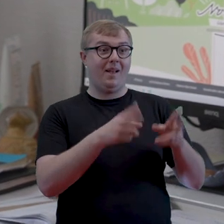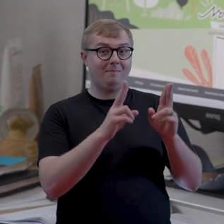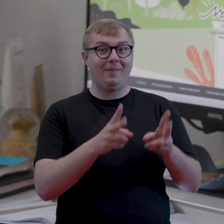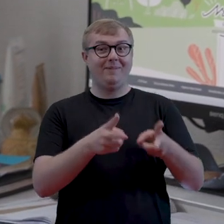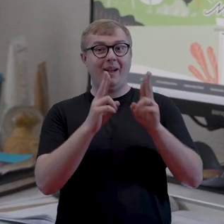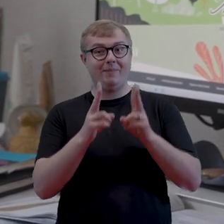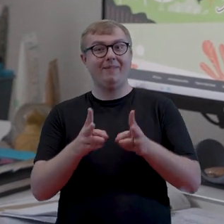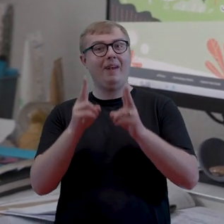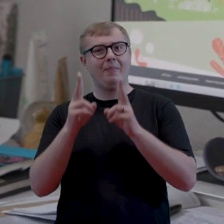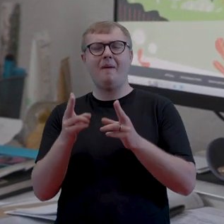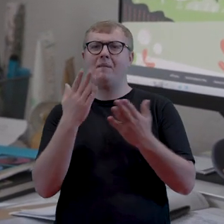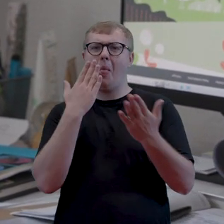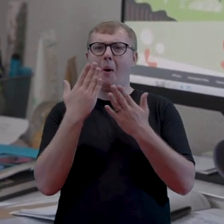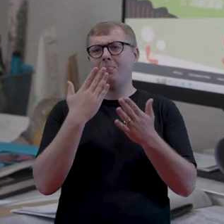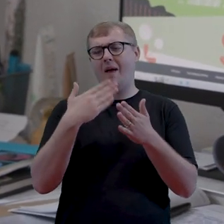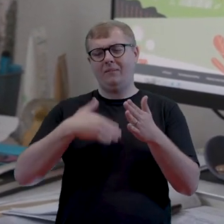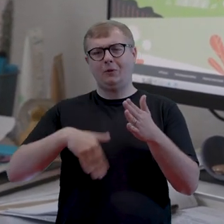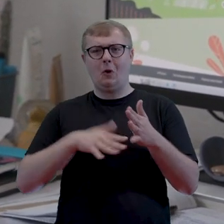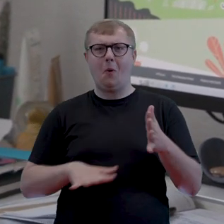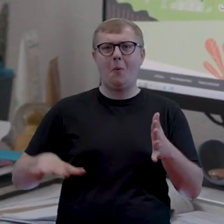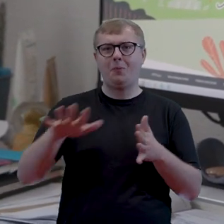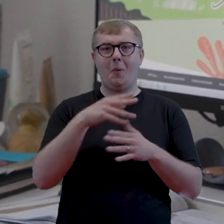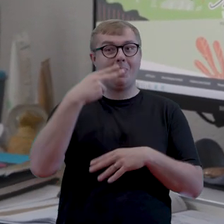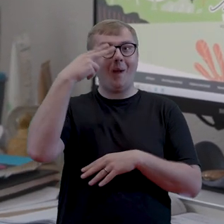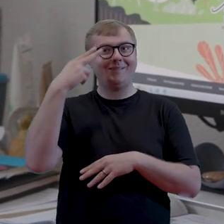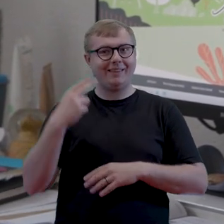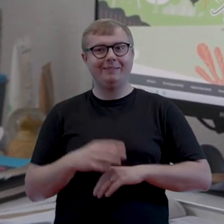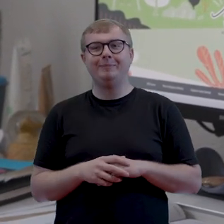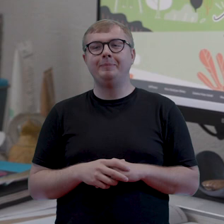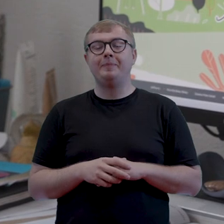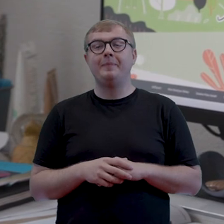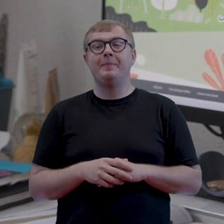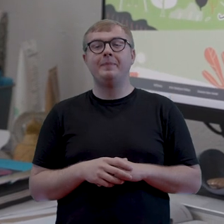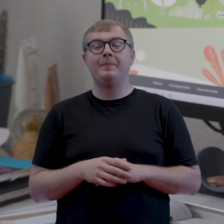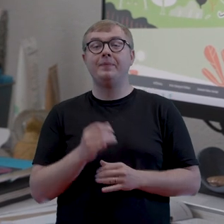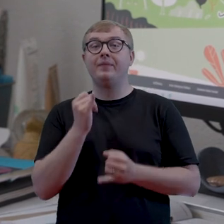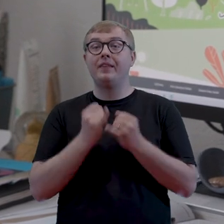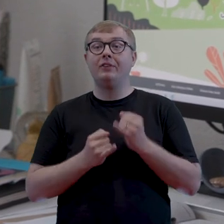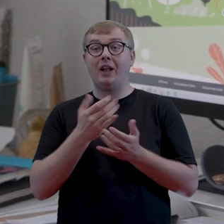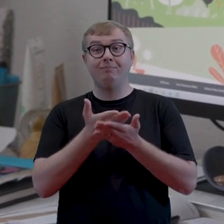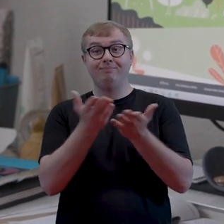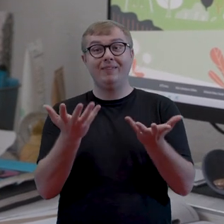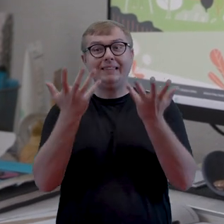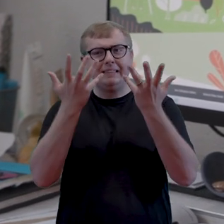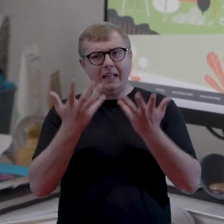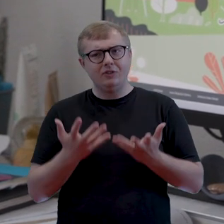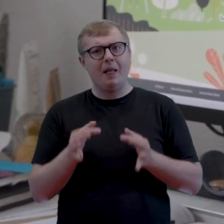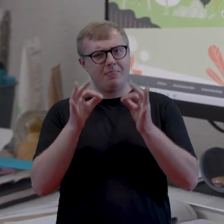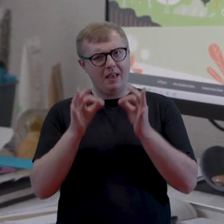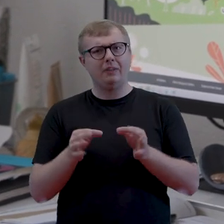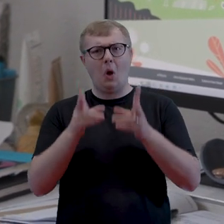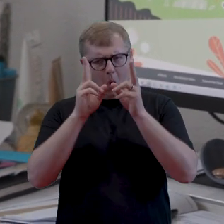fragmenty z tego, jak wyglądał Norwid od kuchni, ale jeżeli chcecie teraz